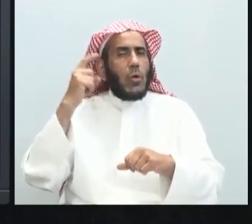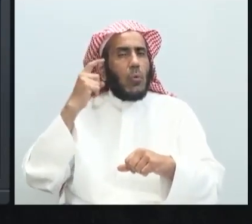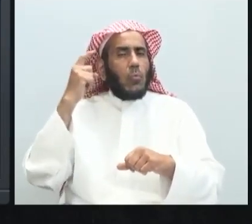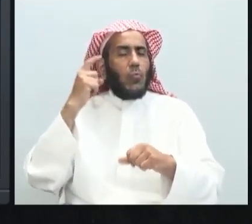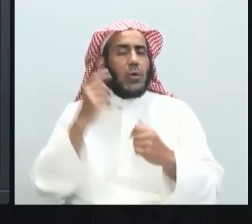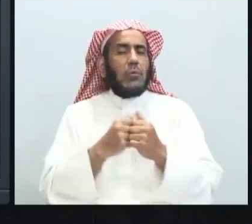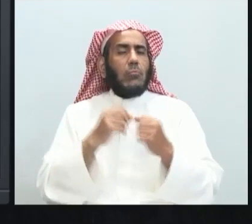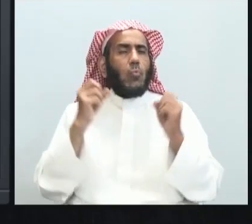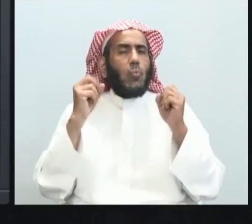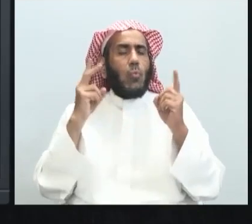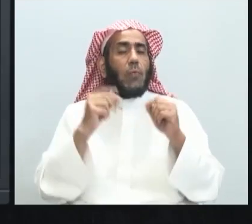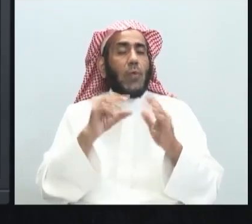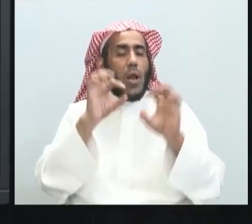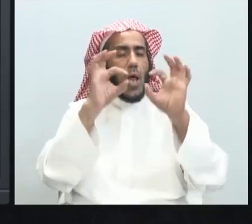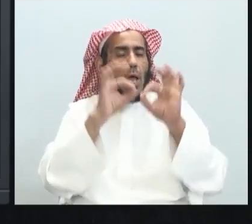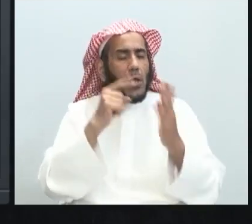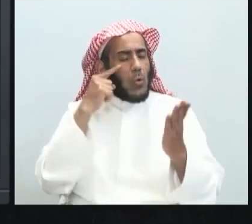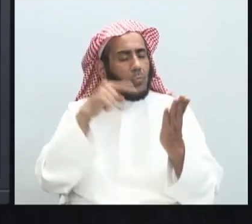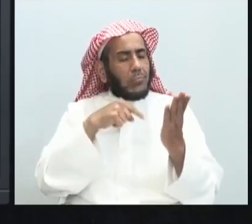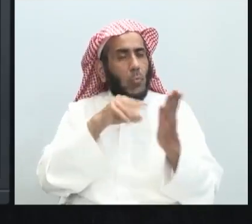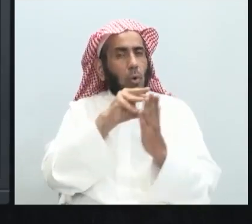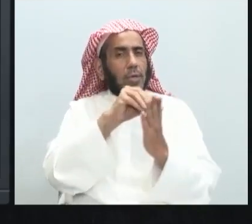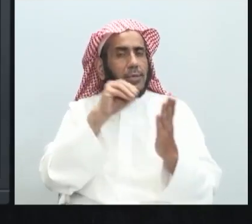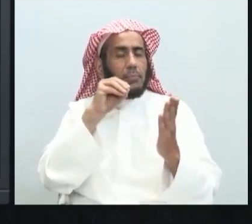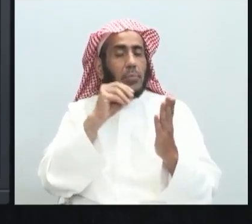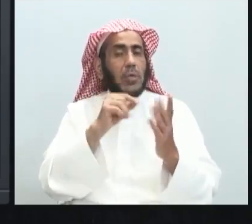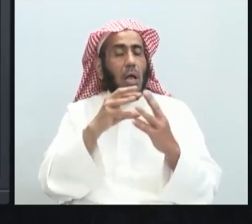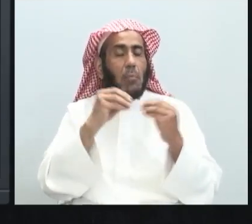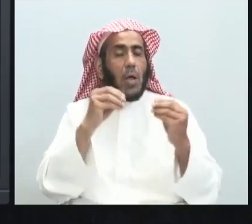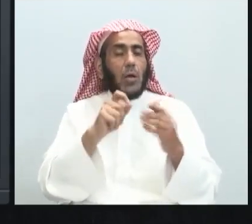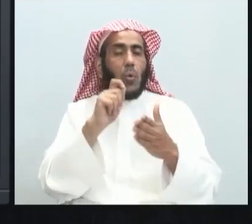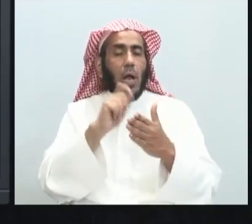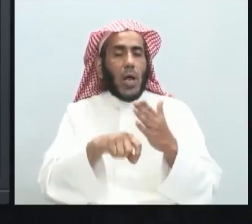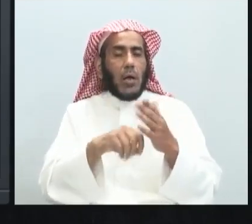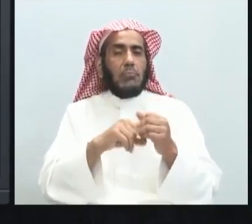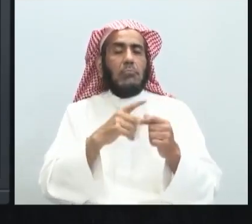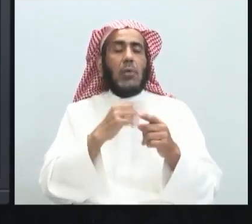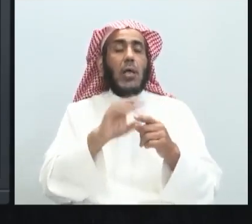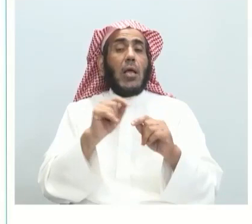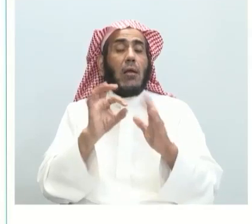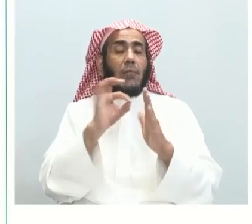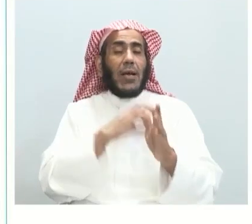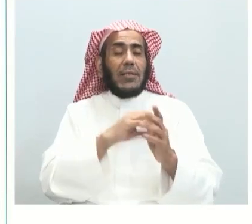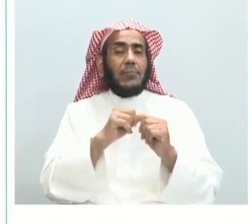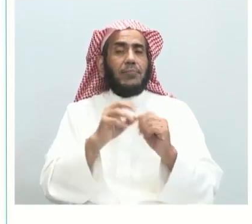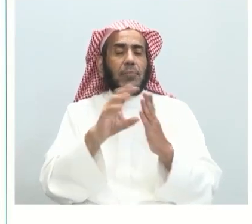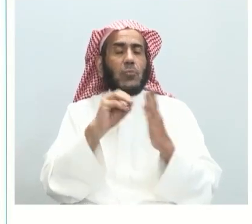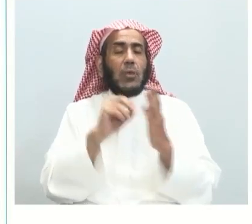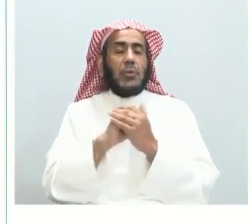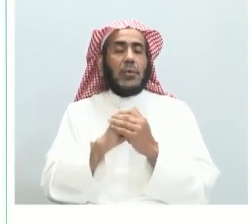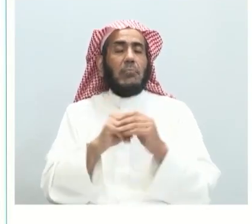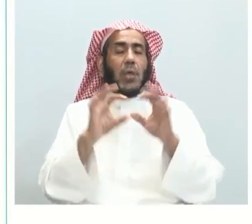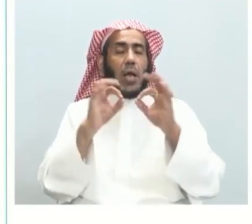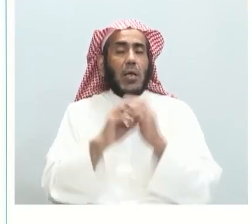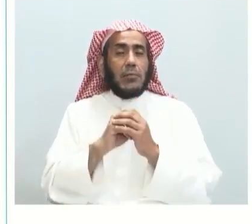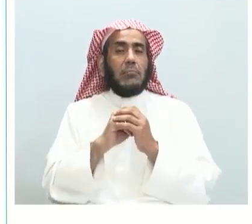وفكره في الايات ويستنبط ويستخرج المعاني والاحكام عندنا هذه الفائده المستنبطه من